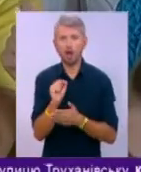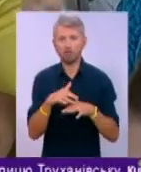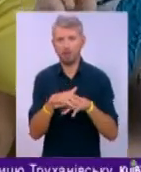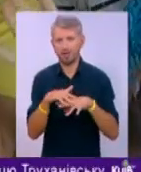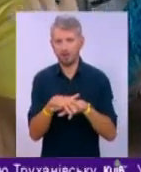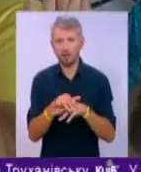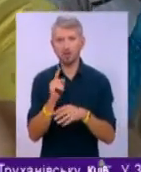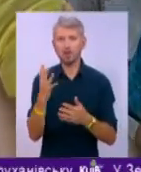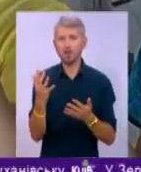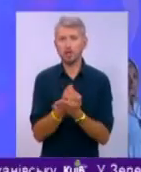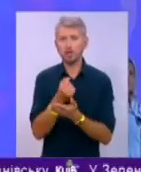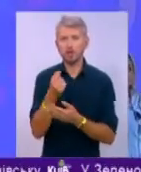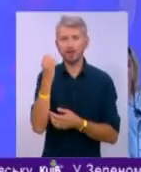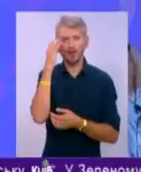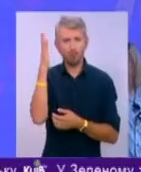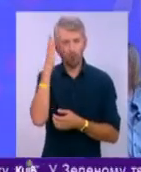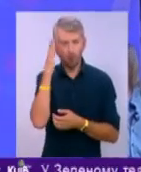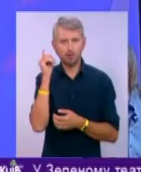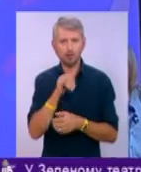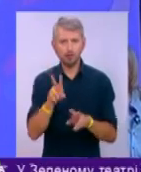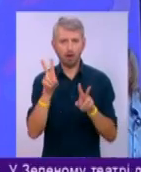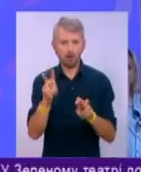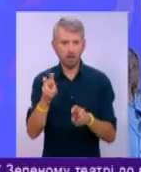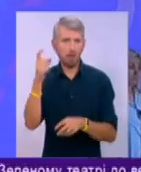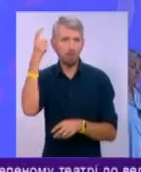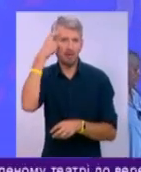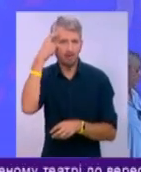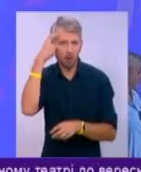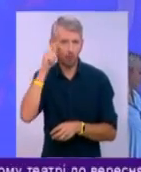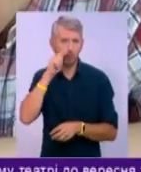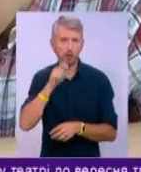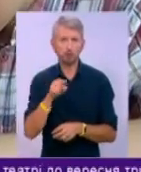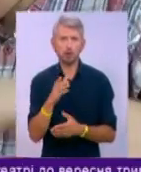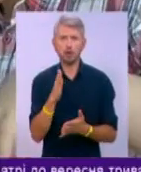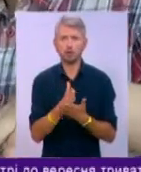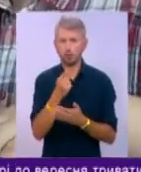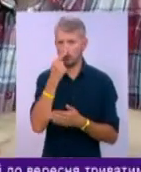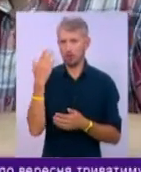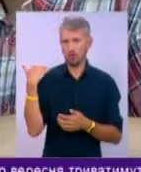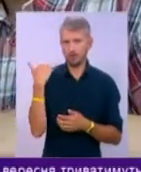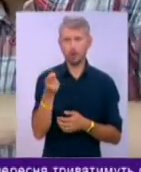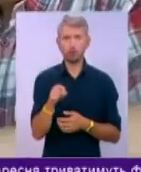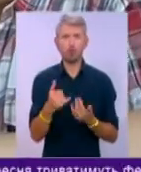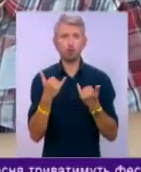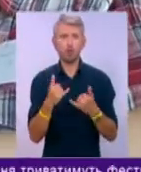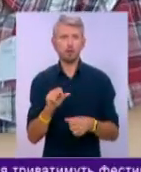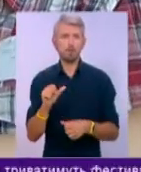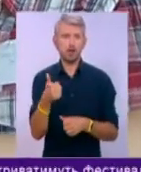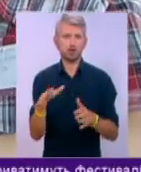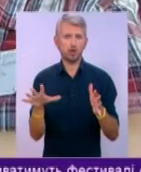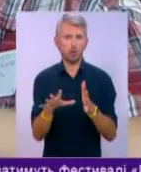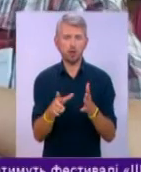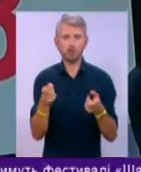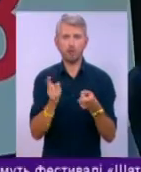арифметики. Її винайшли в Японії і назвали ментальною. В Україні вона існує не так давно, тому сьогодні перший